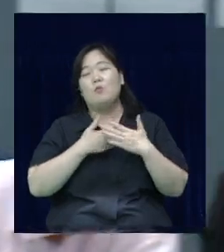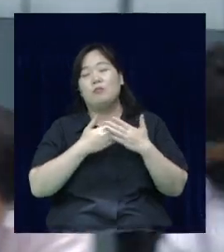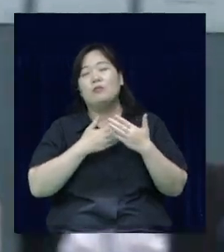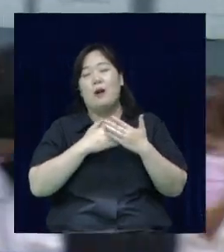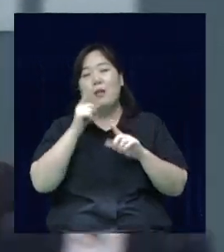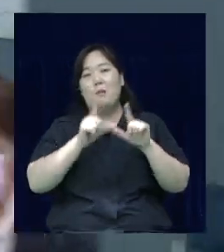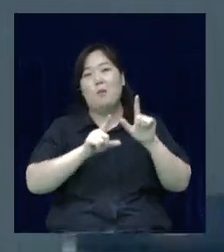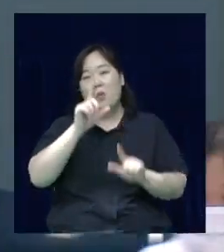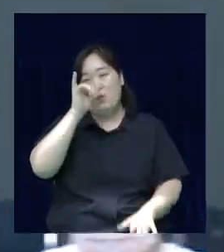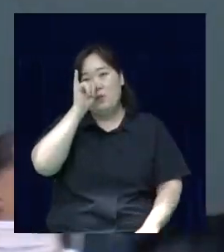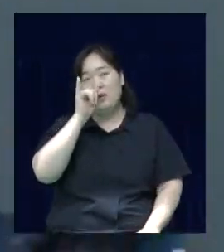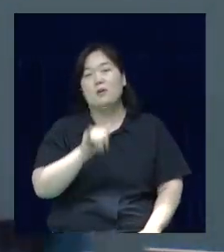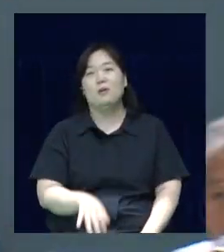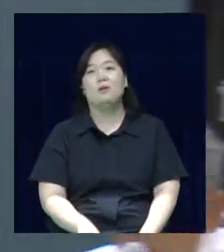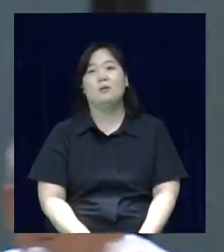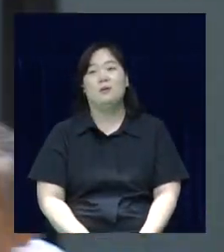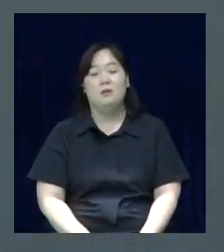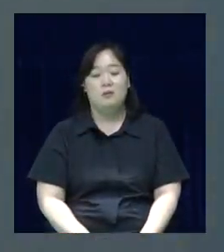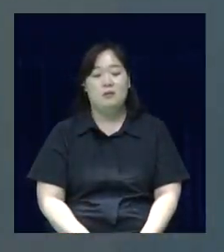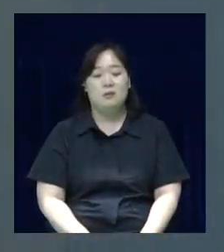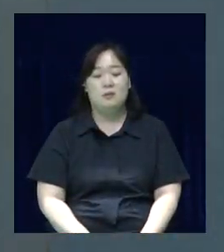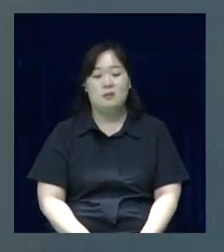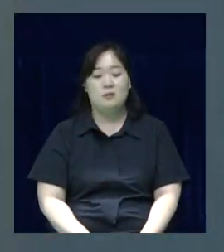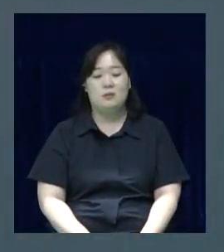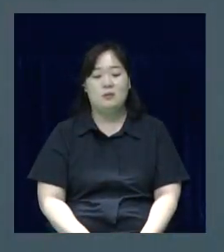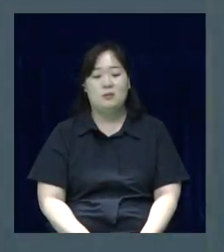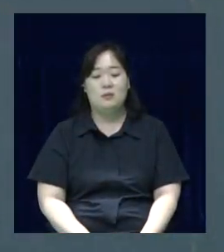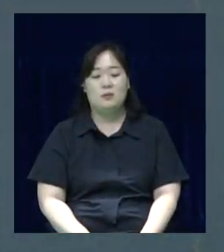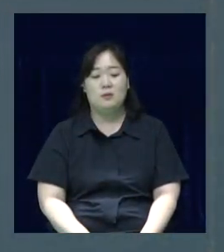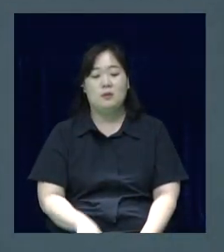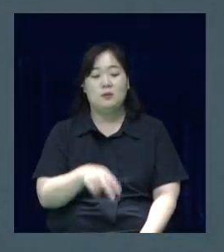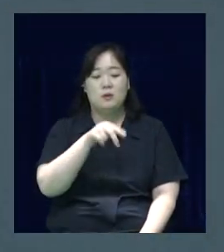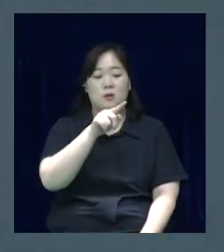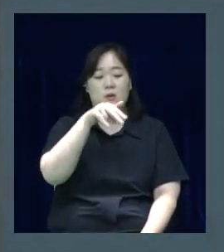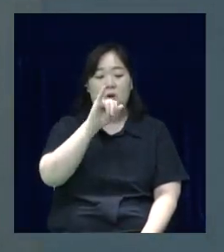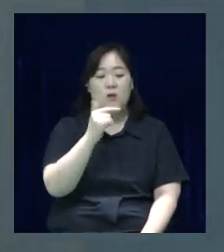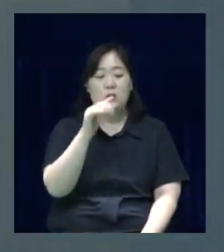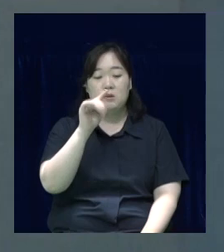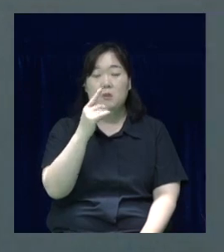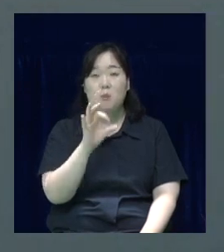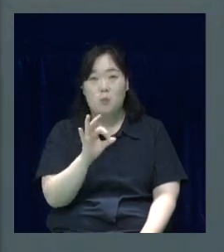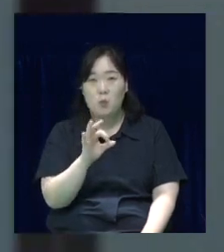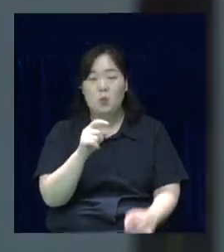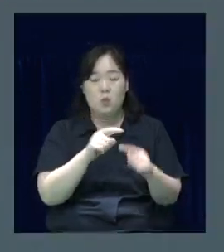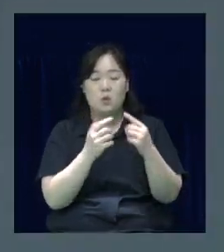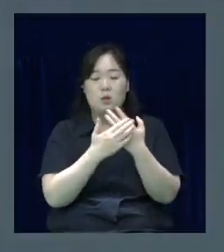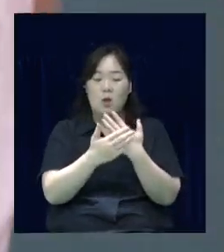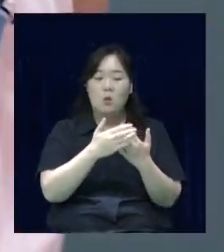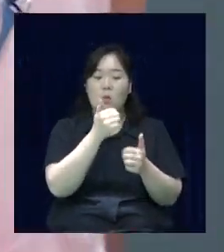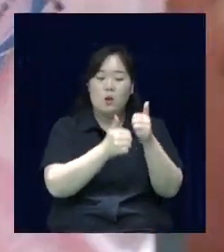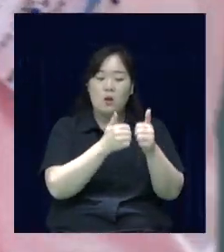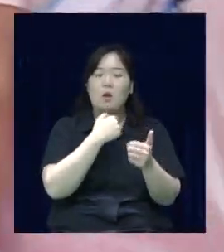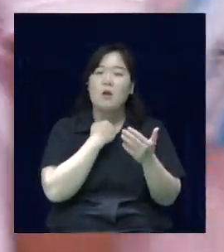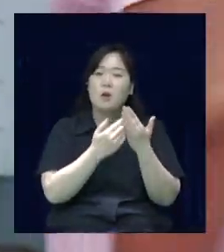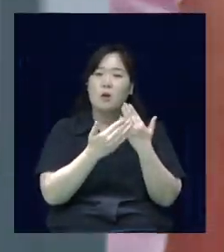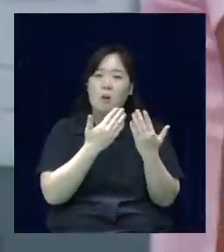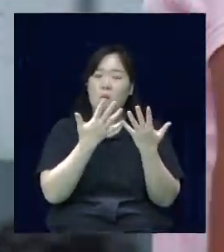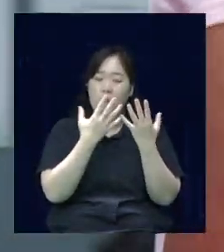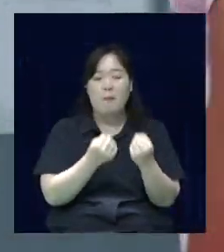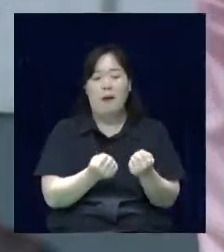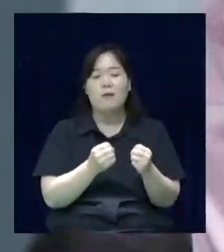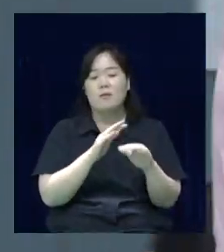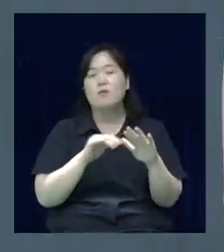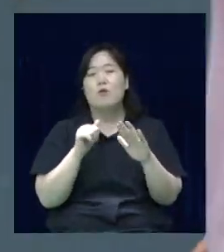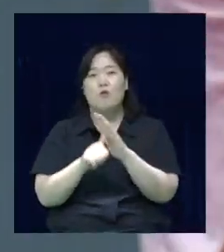자, 130kg급을 실패를 했었는데 뭐 서진공 선수도 워낙에 또 이 대회 경험이 좀 있는 선수로 알고 있는데